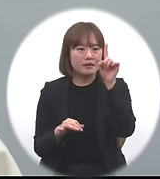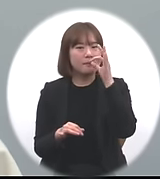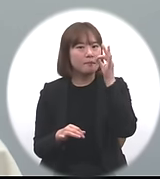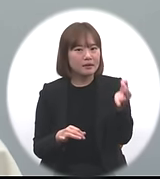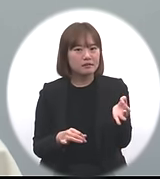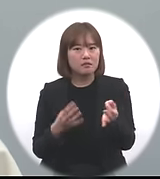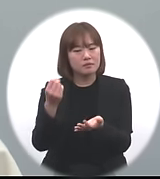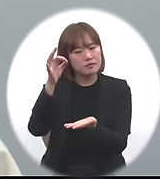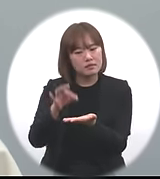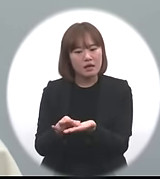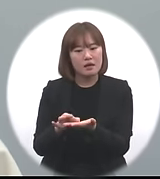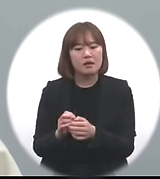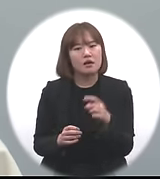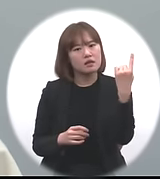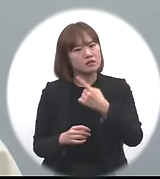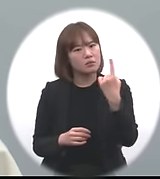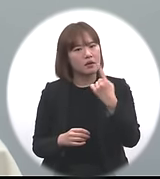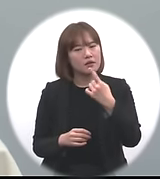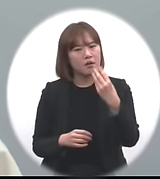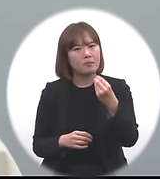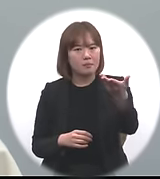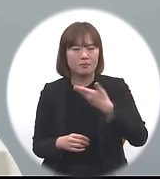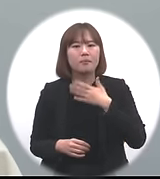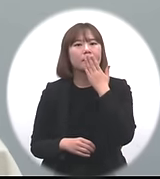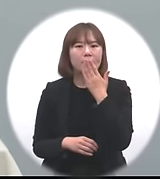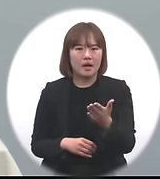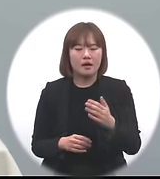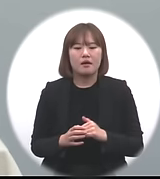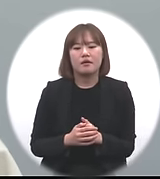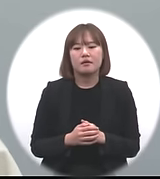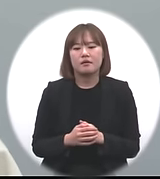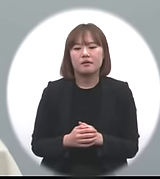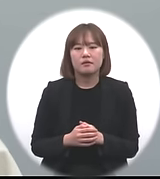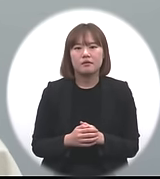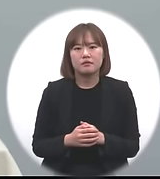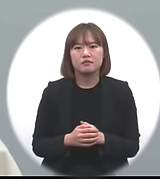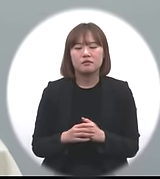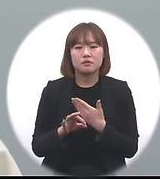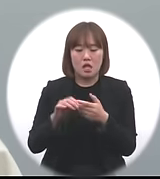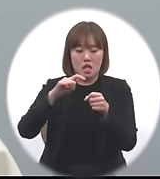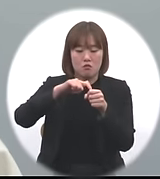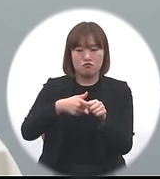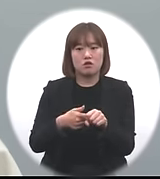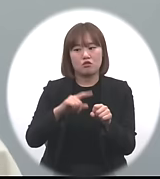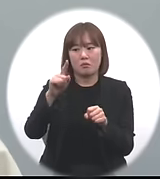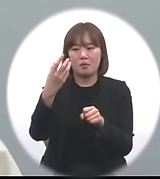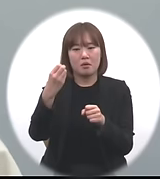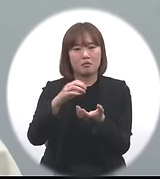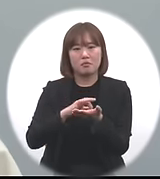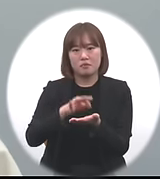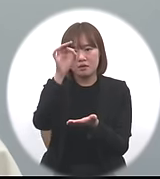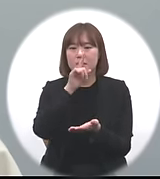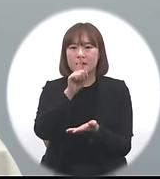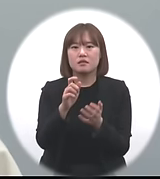하나 빠지면 아주 싸면 한 1,000만 원좀 받을 수 있답니다. 그럼 사실 임플란트는 한 1,000만 원 좀 해야 되는데